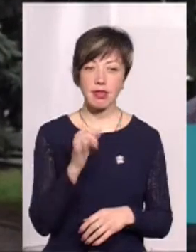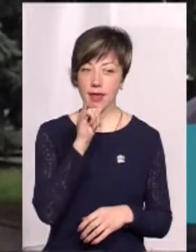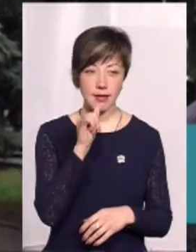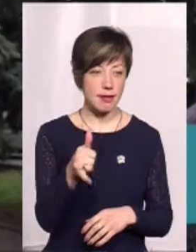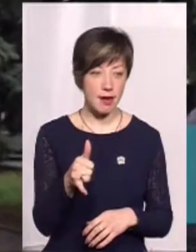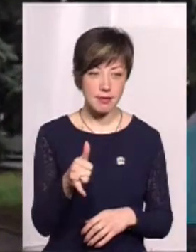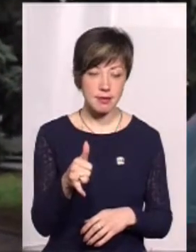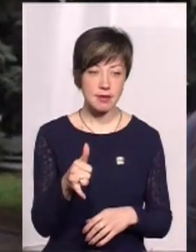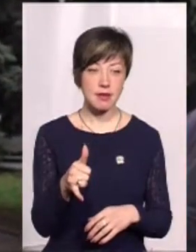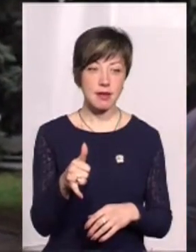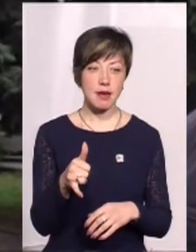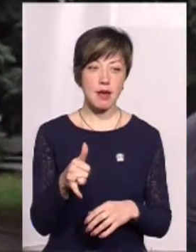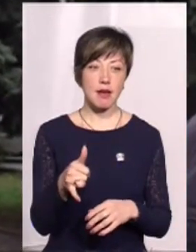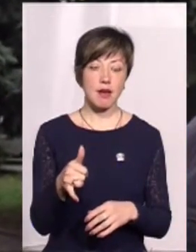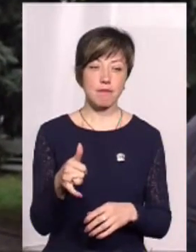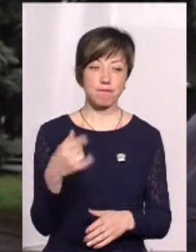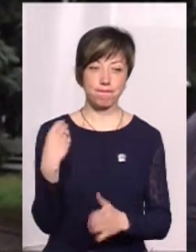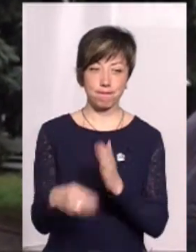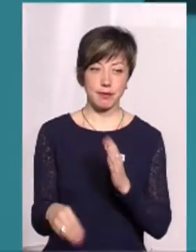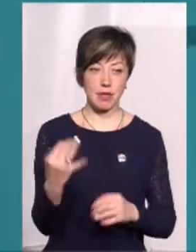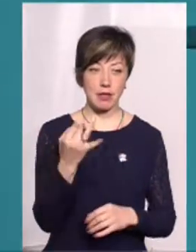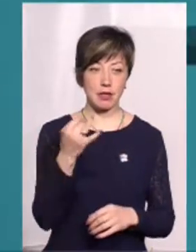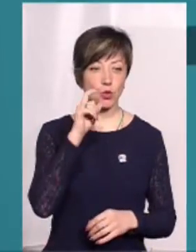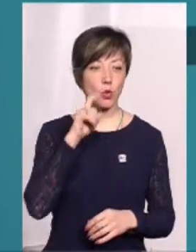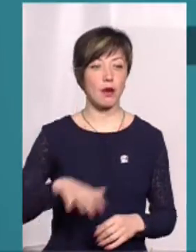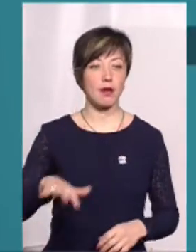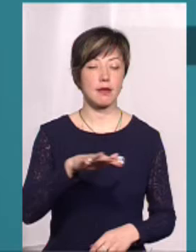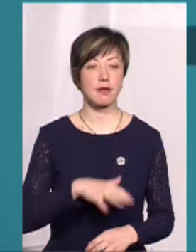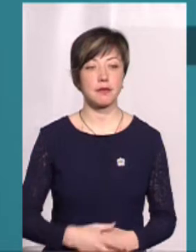не дасть здати інтереси України.